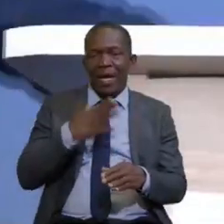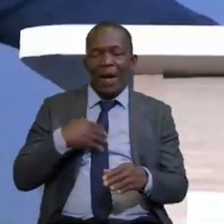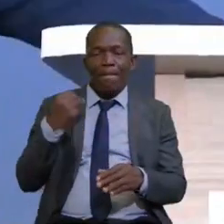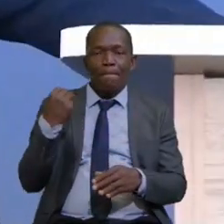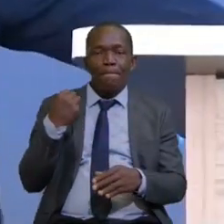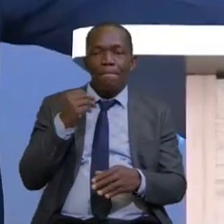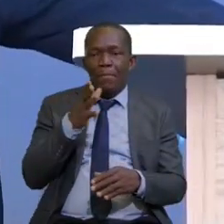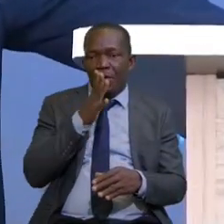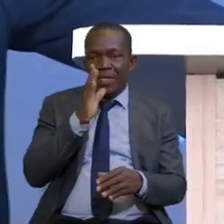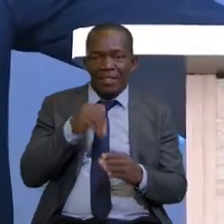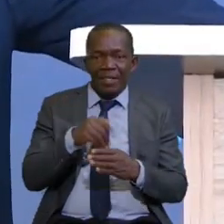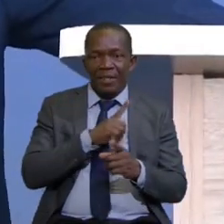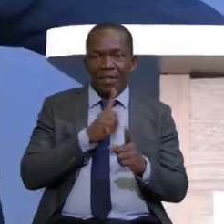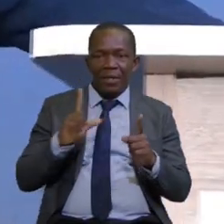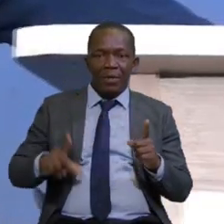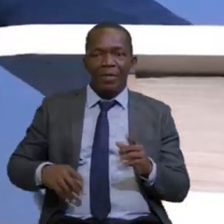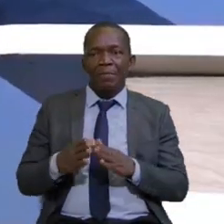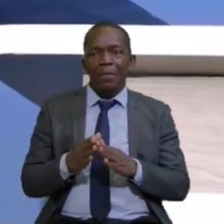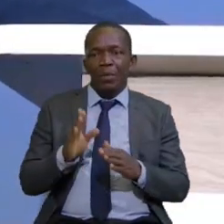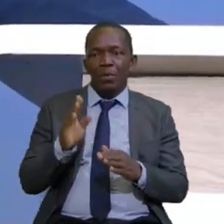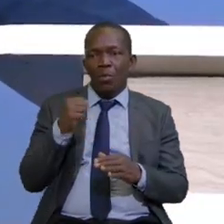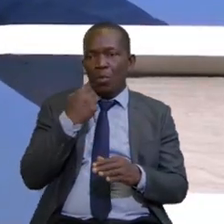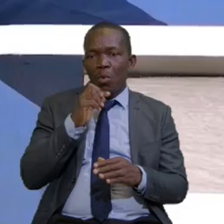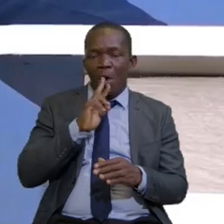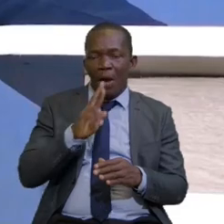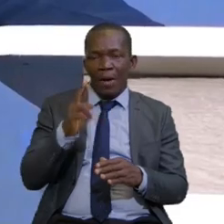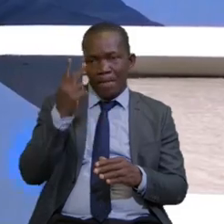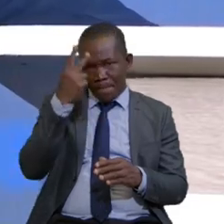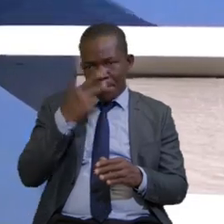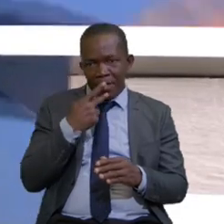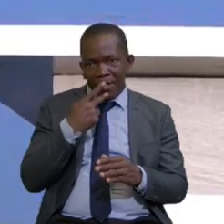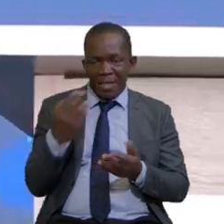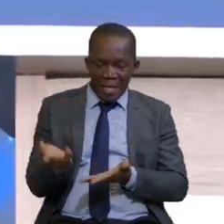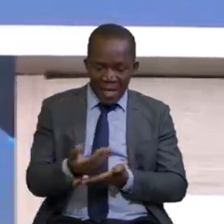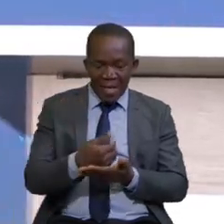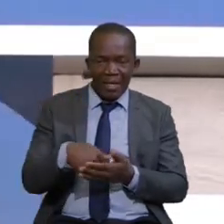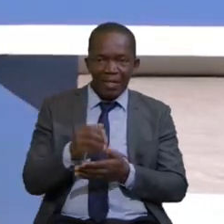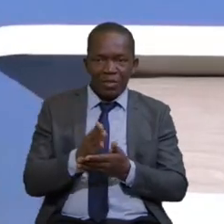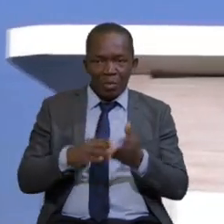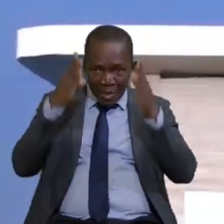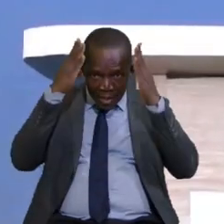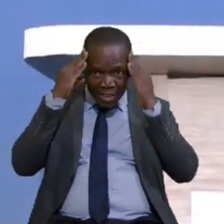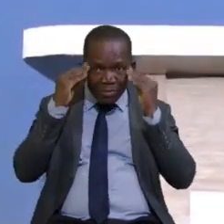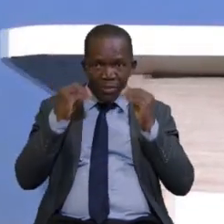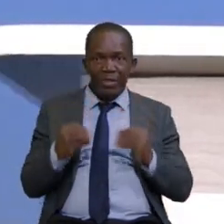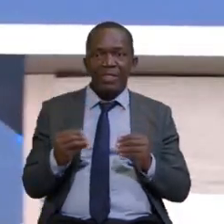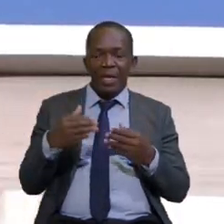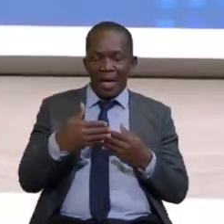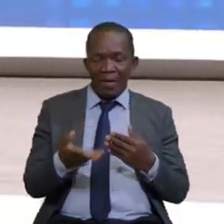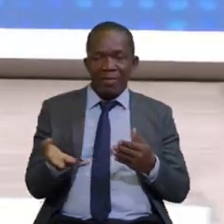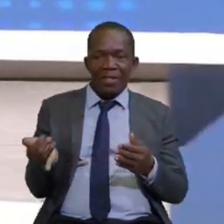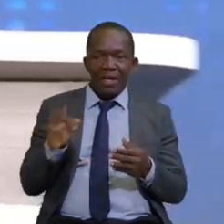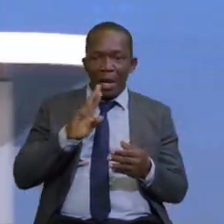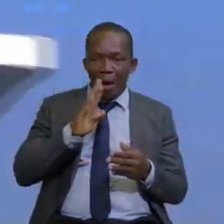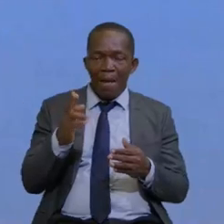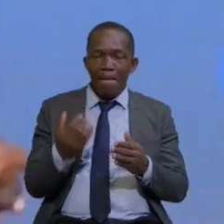déjà acquis quelques expériences après être nés de nouveau, et ceux qui sont ouvriers, et